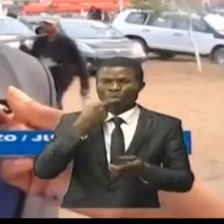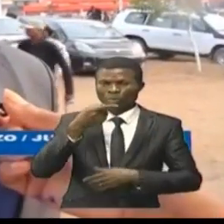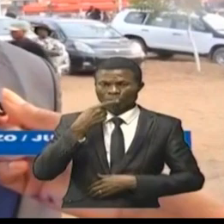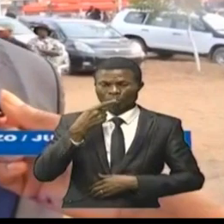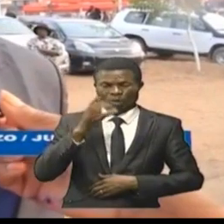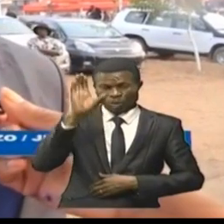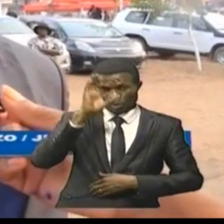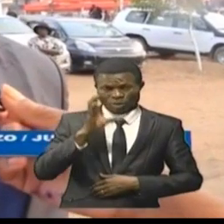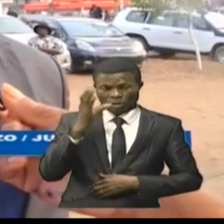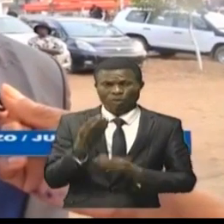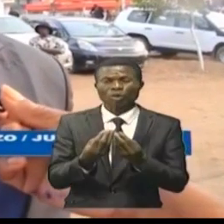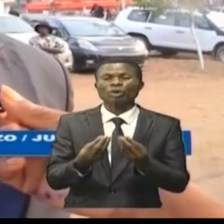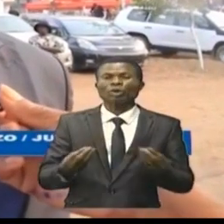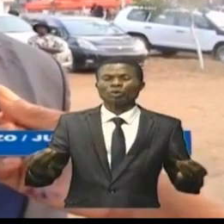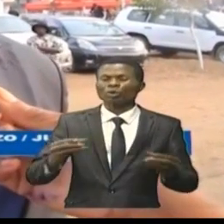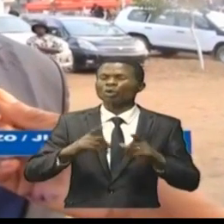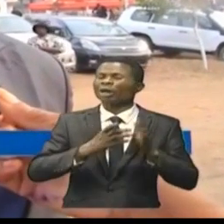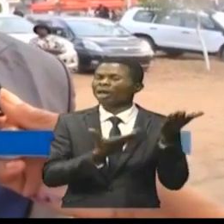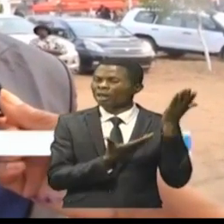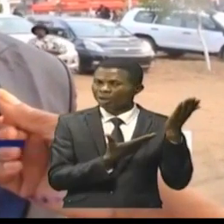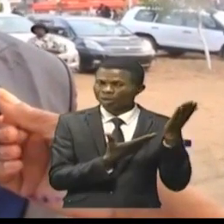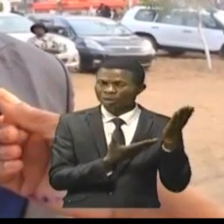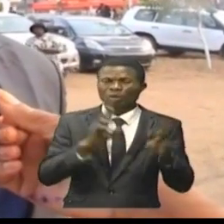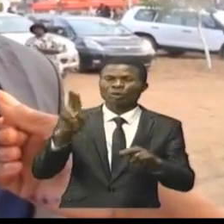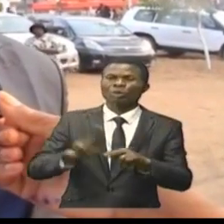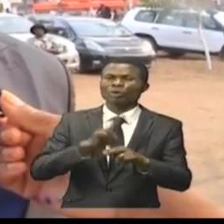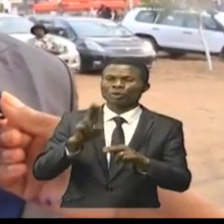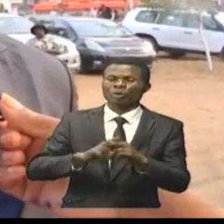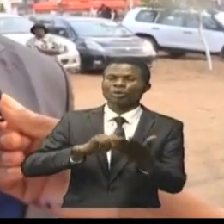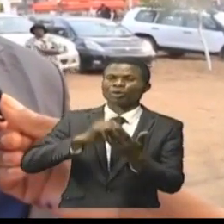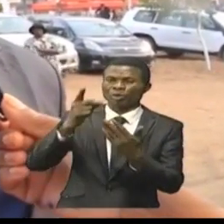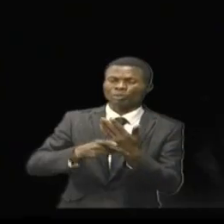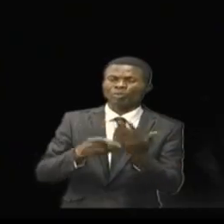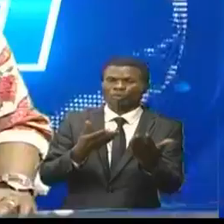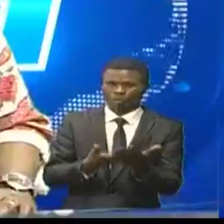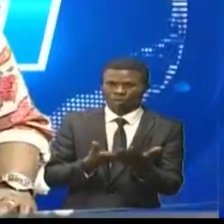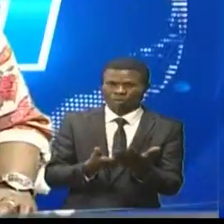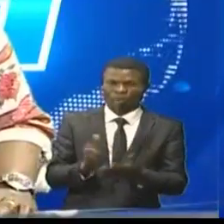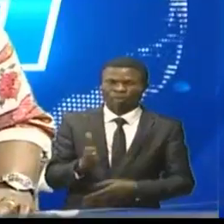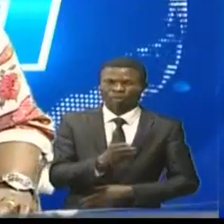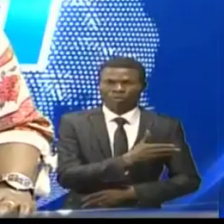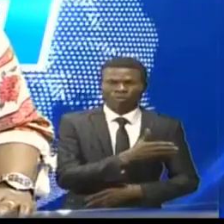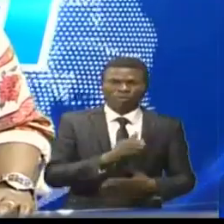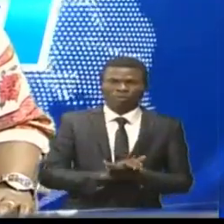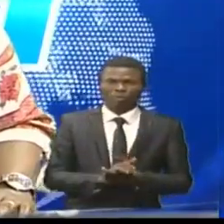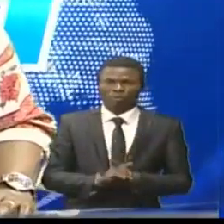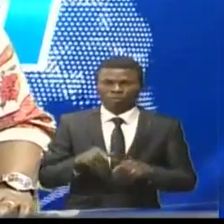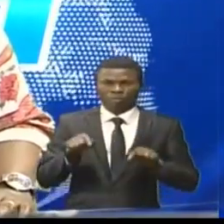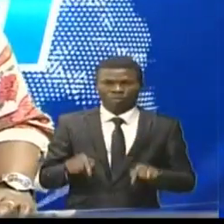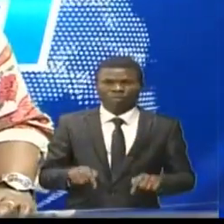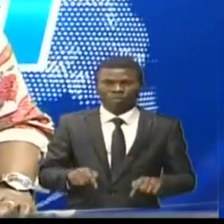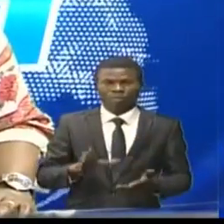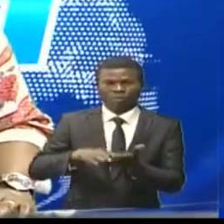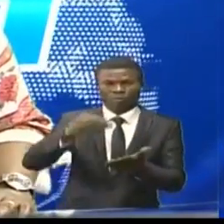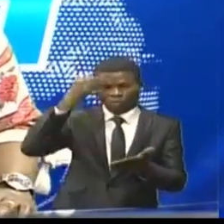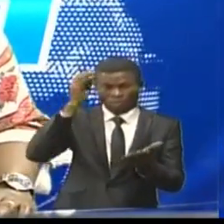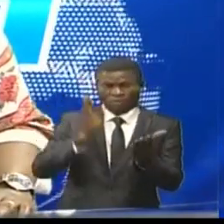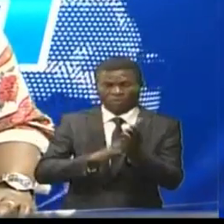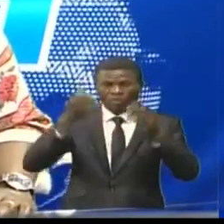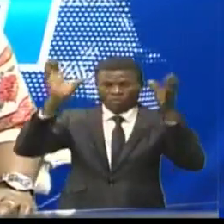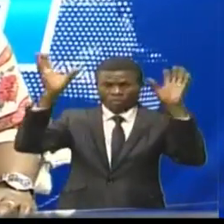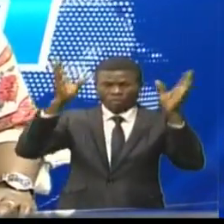sortir les grandes lignes pour l'exécution de ces différents projets. Désormais, les élèves de l'école